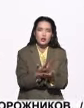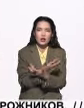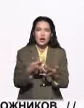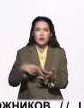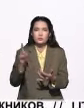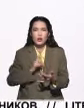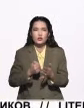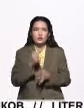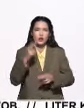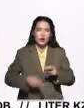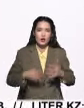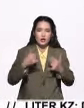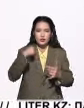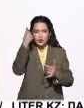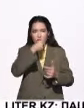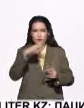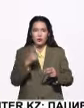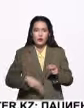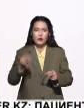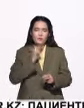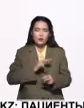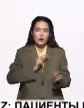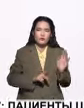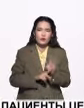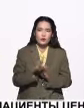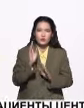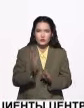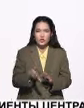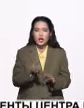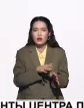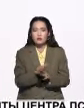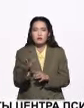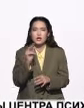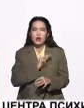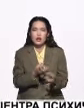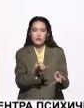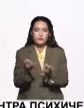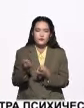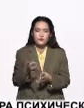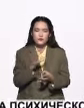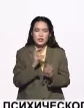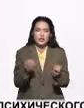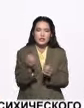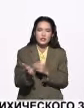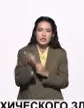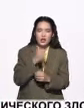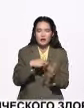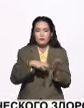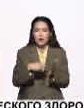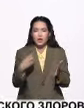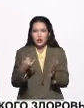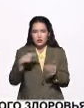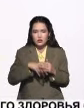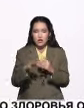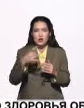Ожидаем, что до конца текущего года завершим работу. Если в начале следующего года завершим интеграцию, то мы будем видеть цены импортных лекарств на входе в Казахстан.